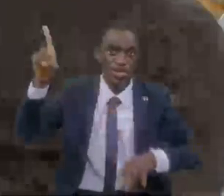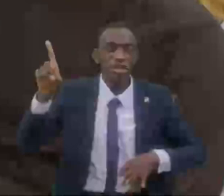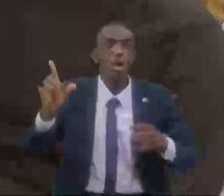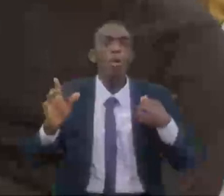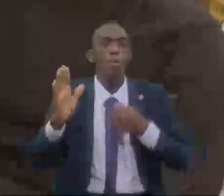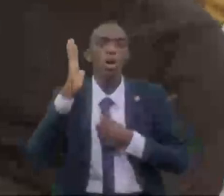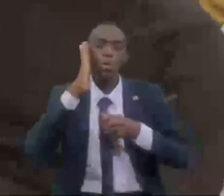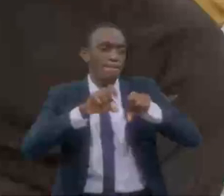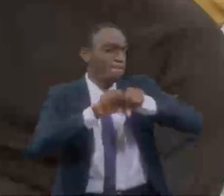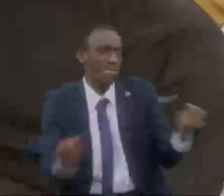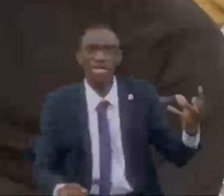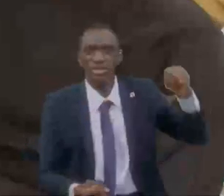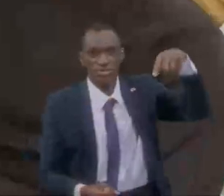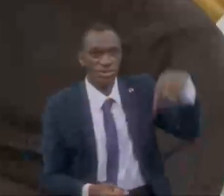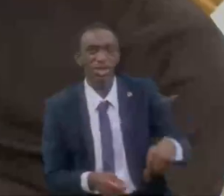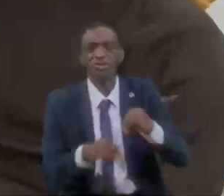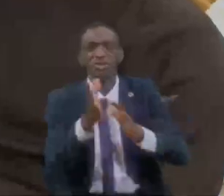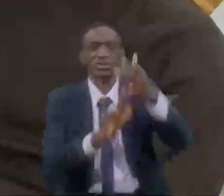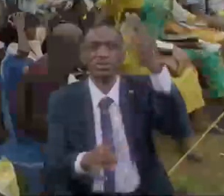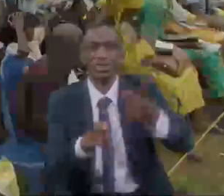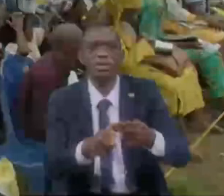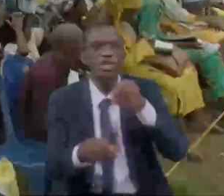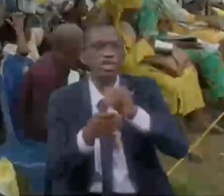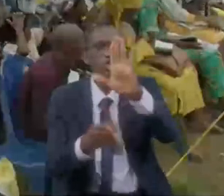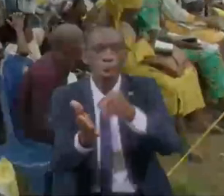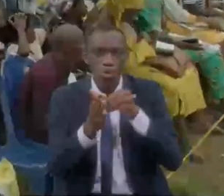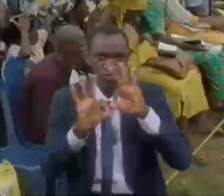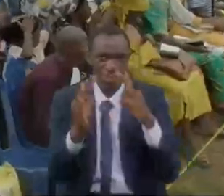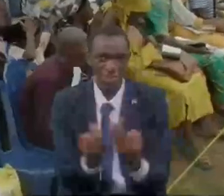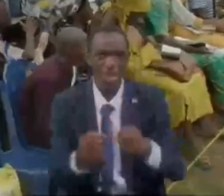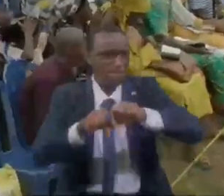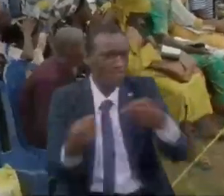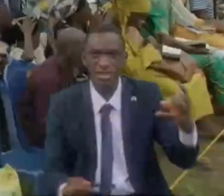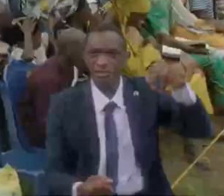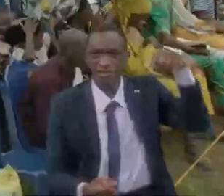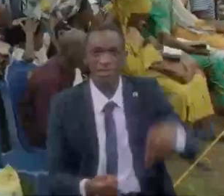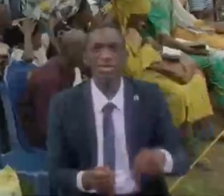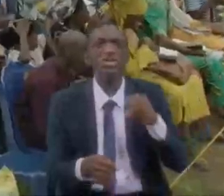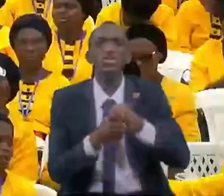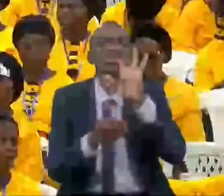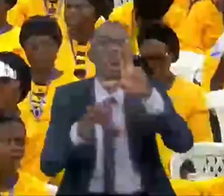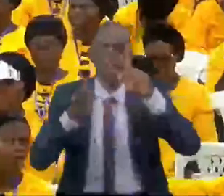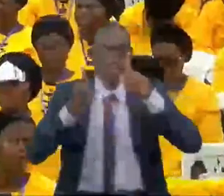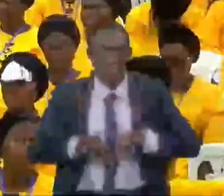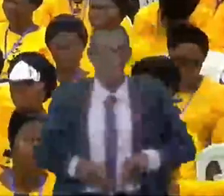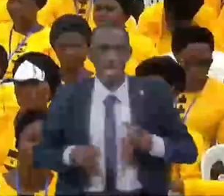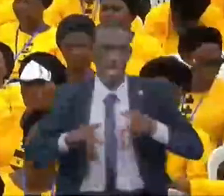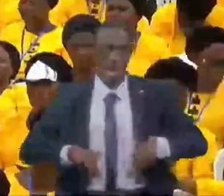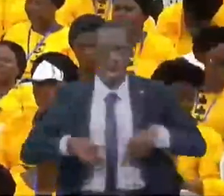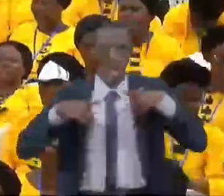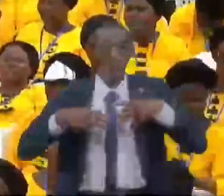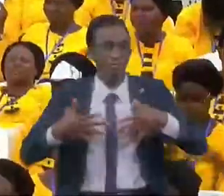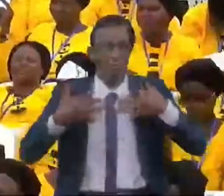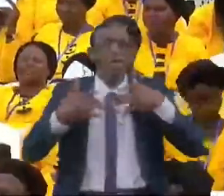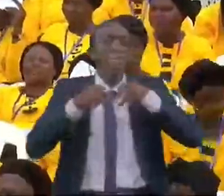briser. Dans ta famille, tu dois tout briser. Dans ta vie personnelle, tu dois briser cela.